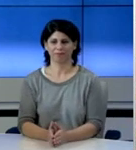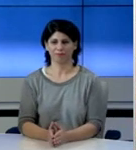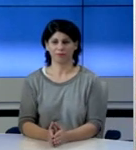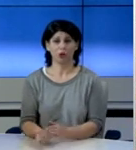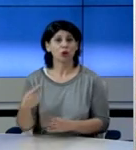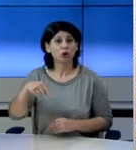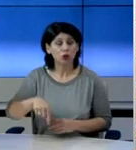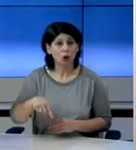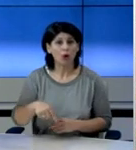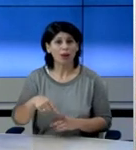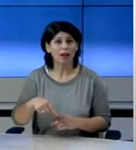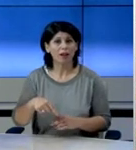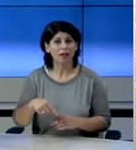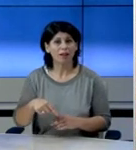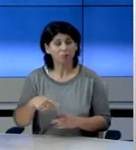Και τώρα που μιλάμε,